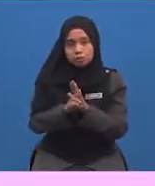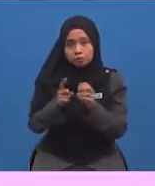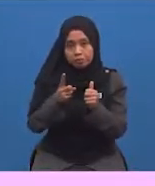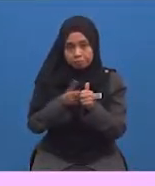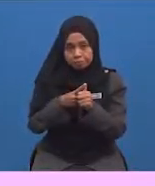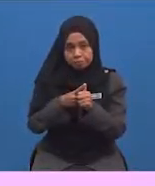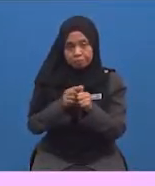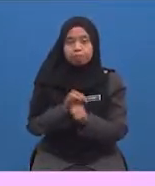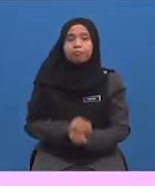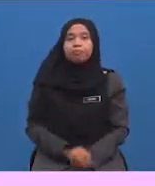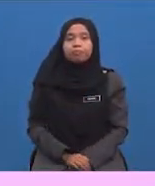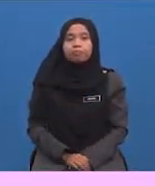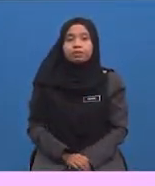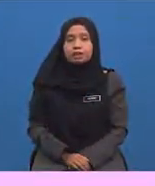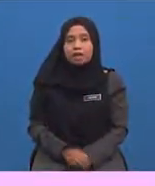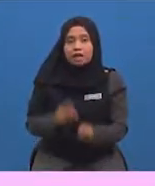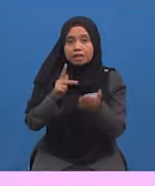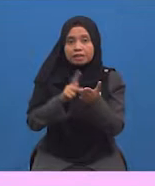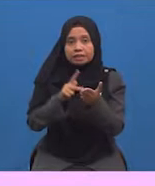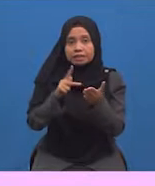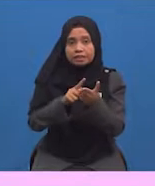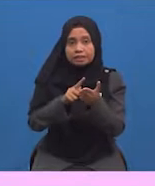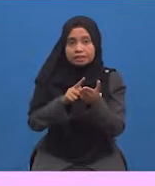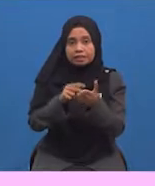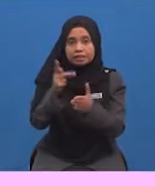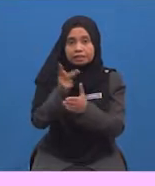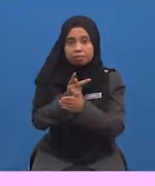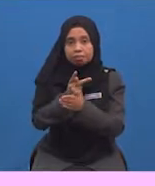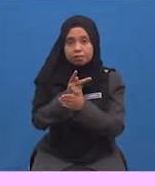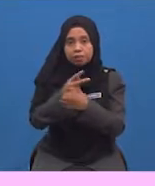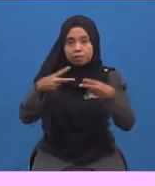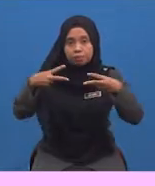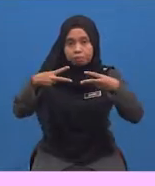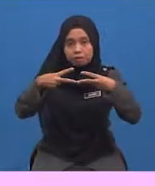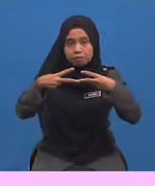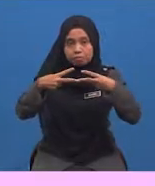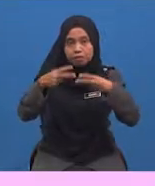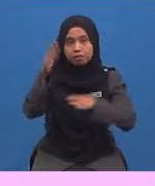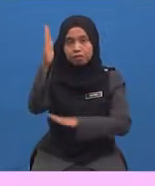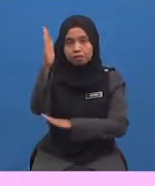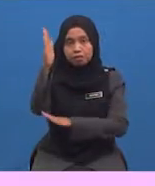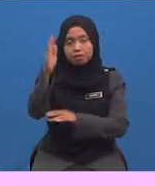pertama, hitung isi padu prisma tegak seperti di paparan.